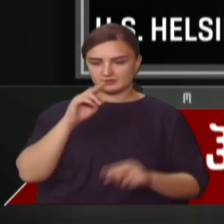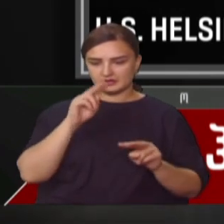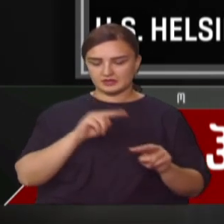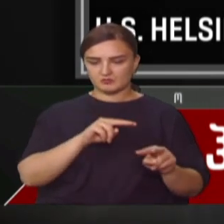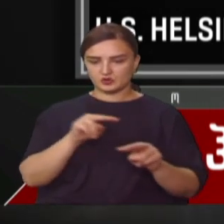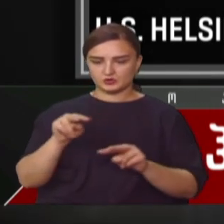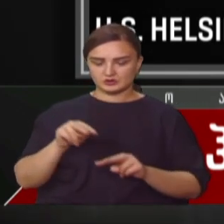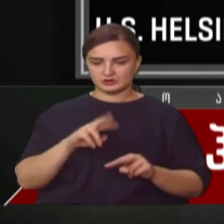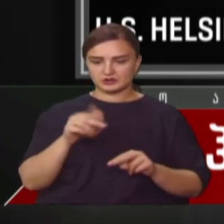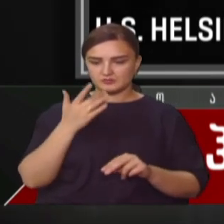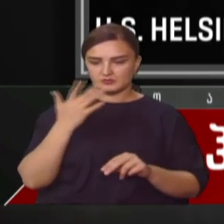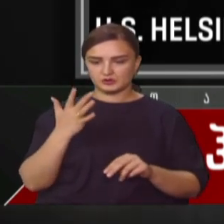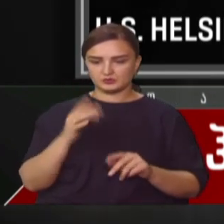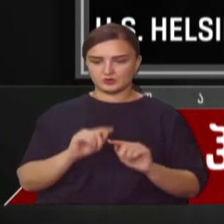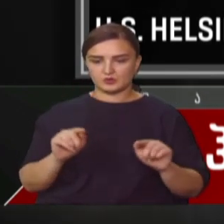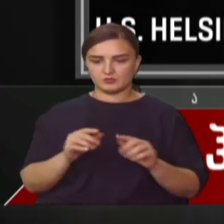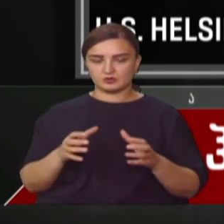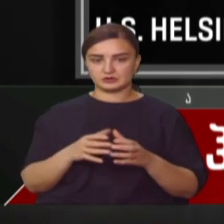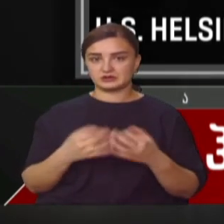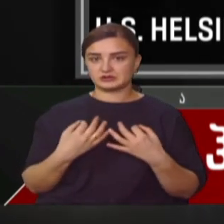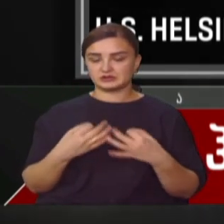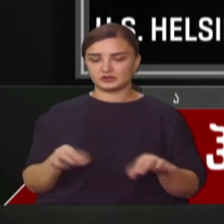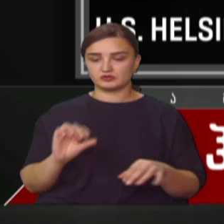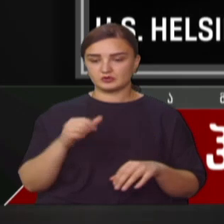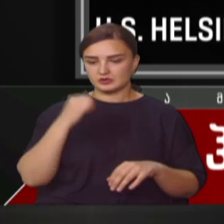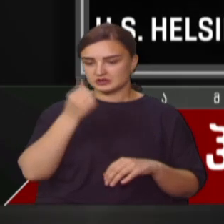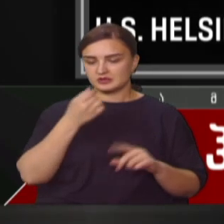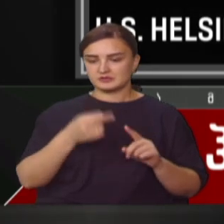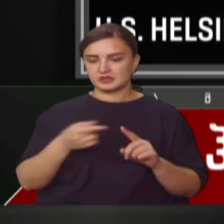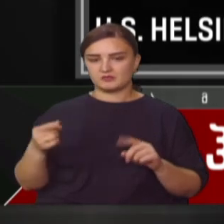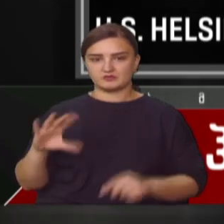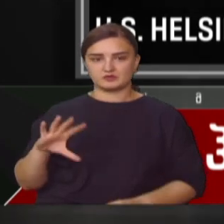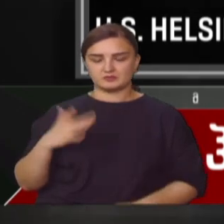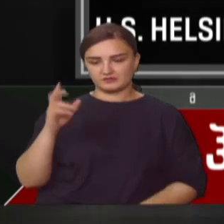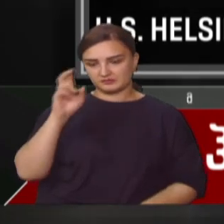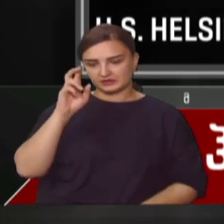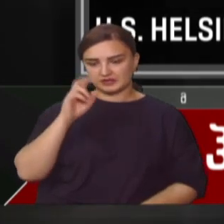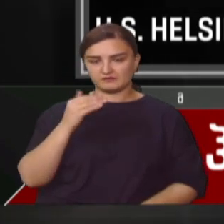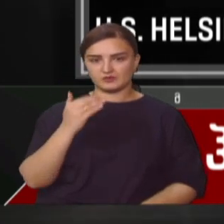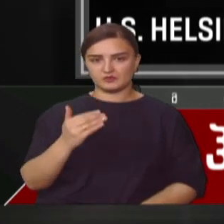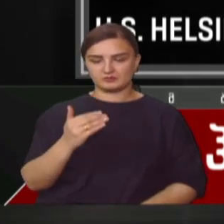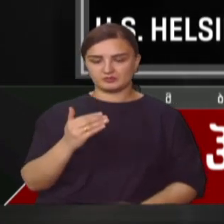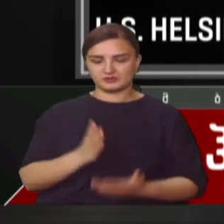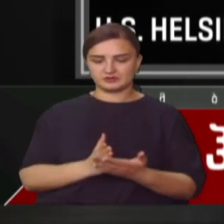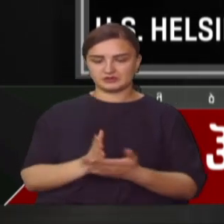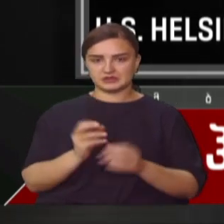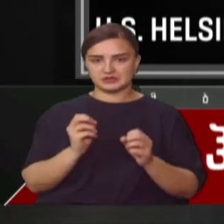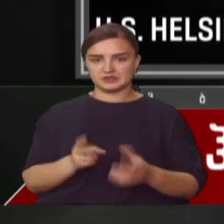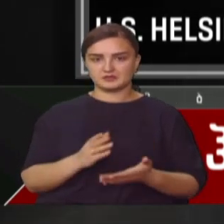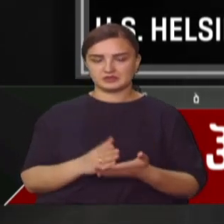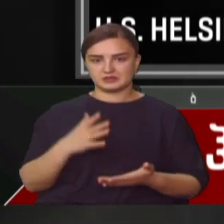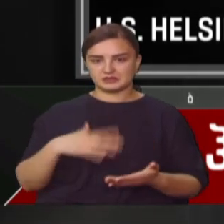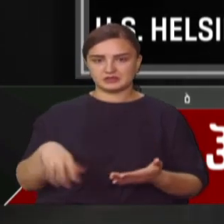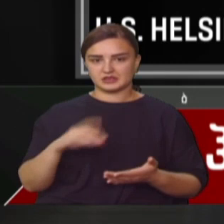დამკვირვებლების მონიტორინგითა და პოლიტიკური ოპოზიციის დაშვებით, როგორც ეს წლების განმავლობაში ხდებოდა. მთავრობის ავტორიტარული ტრაექტორია საფრთხეს უქმნის